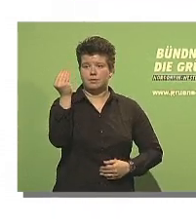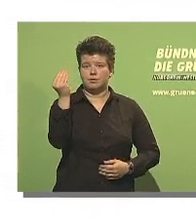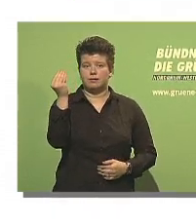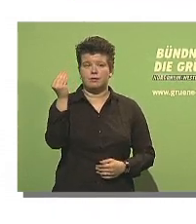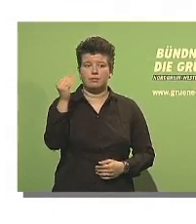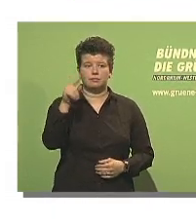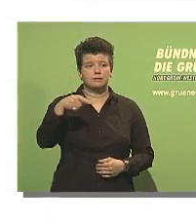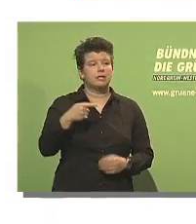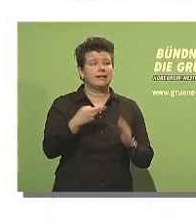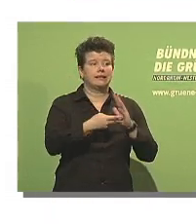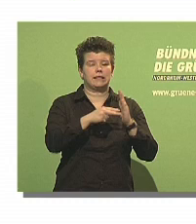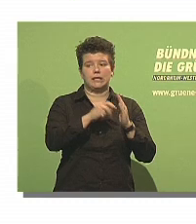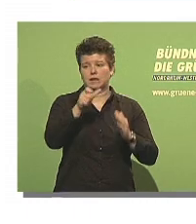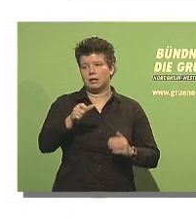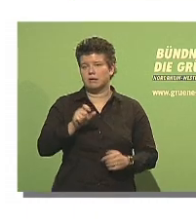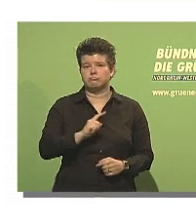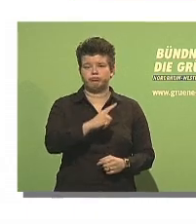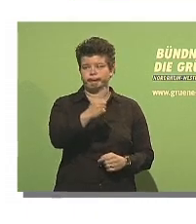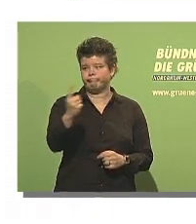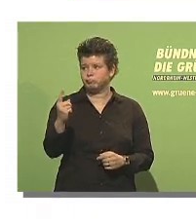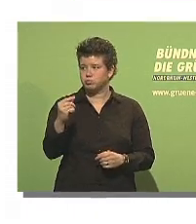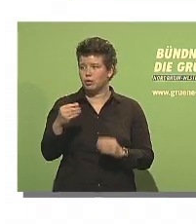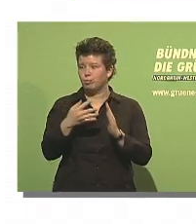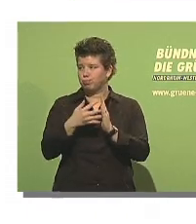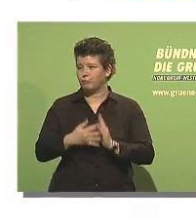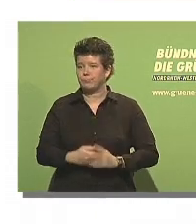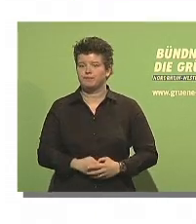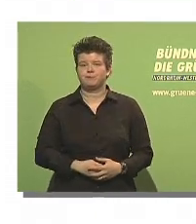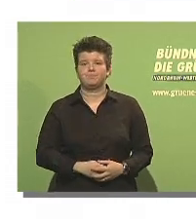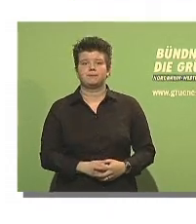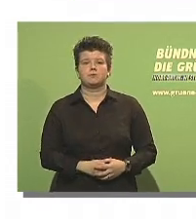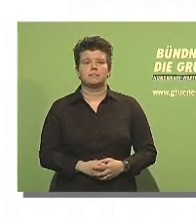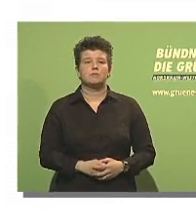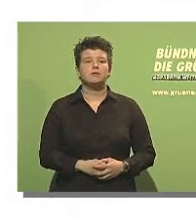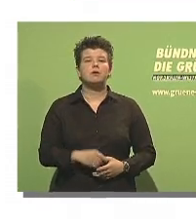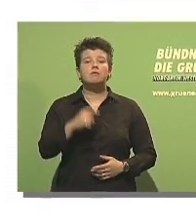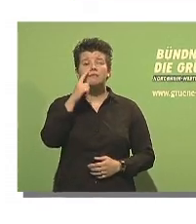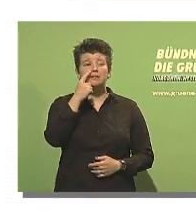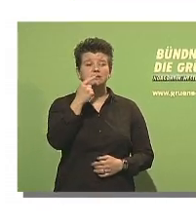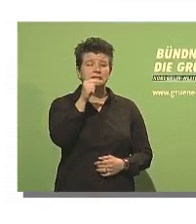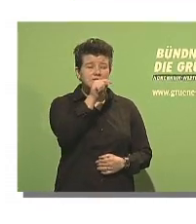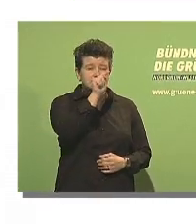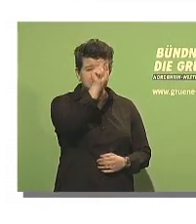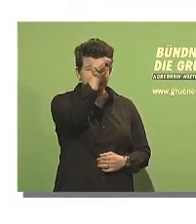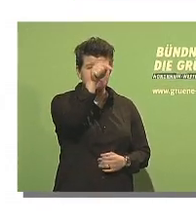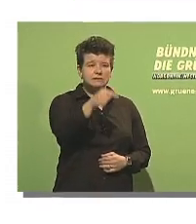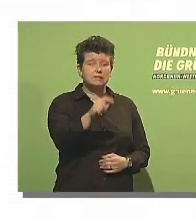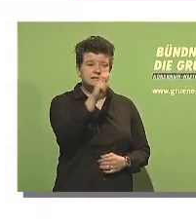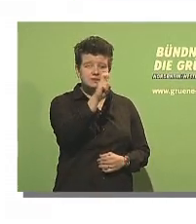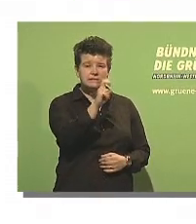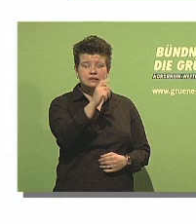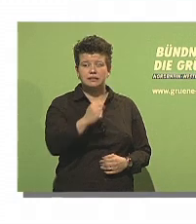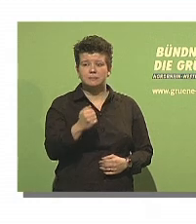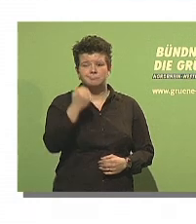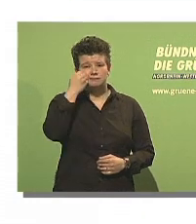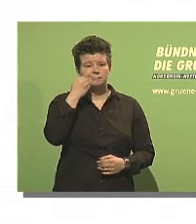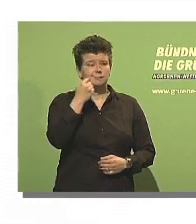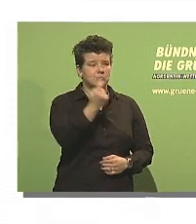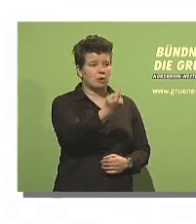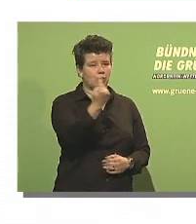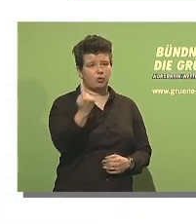wo es hakt. Und solltet ihr ganz hinten sitzen, wäre es auch freundlich, sich ein bisschen nach vorne zu